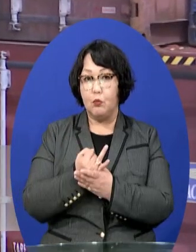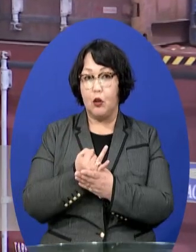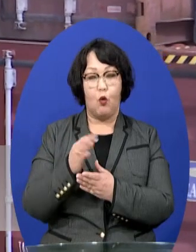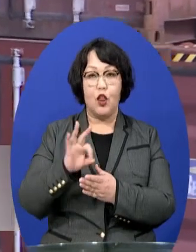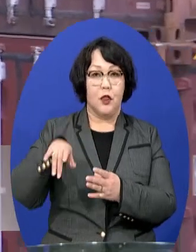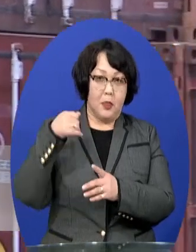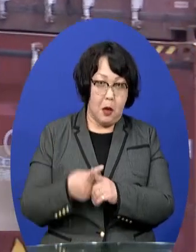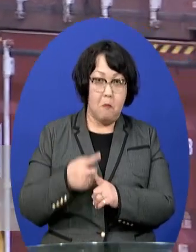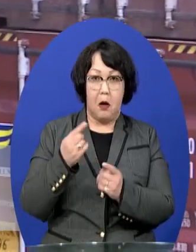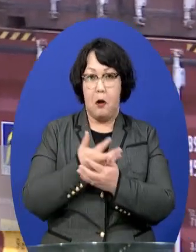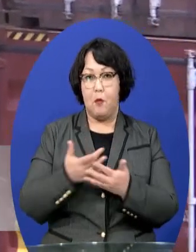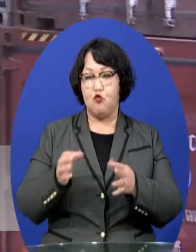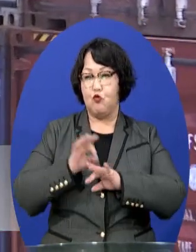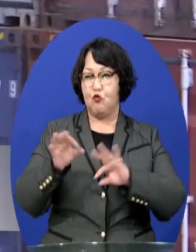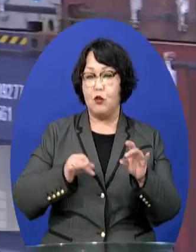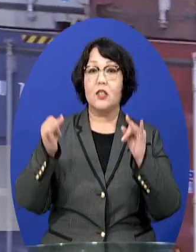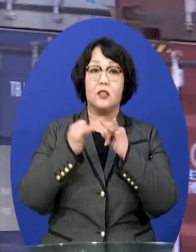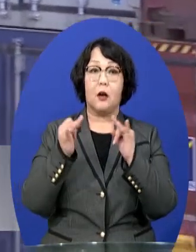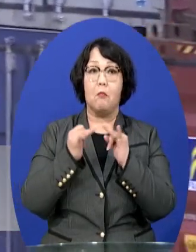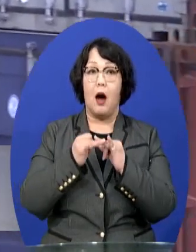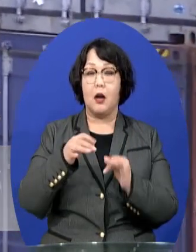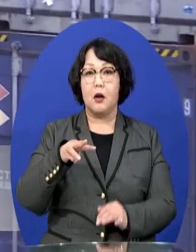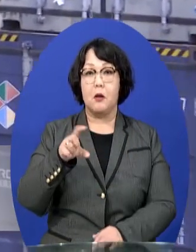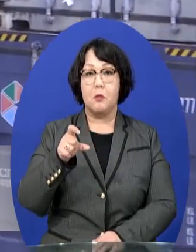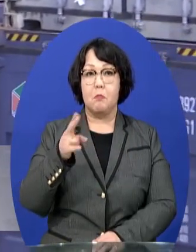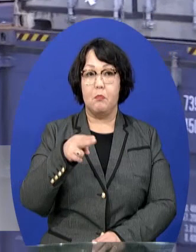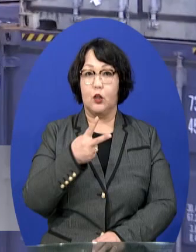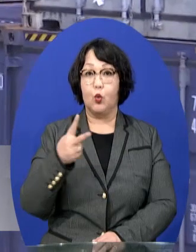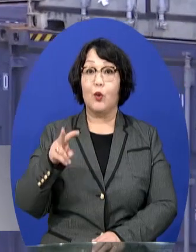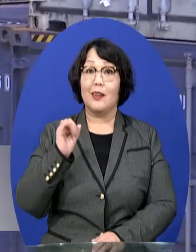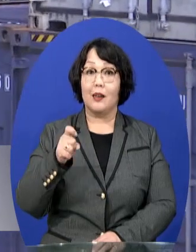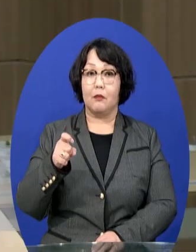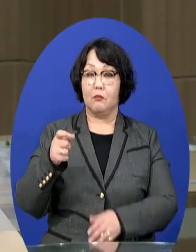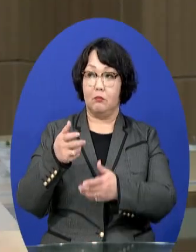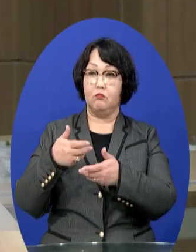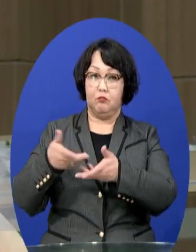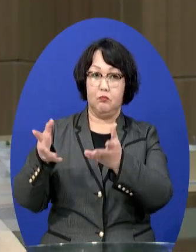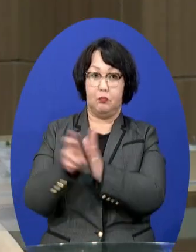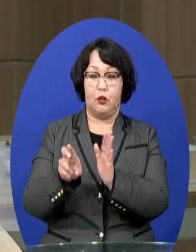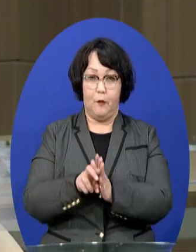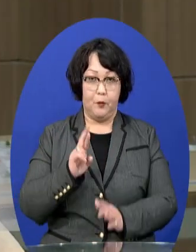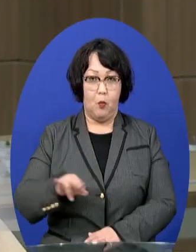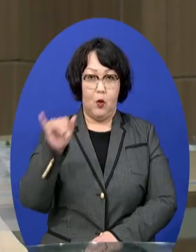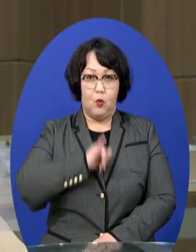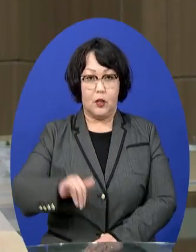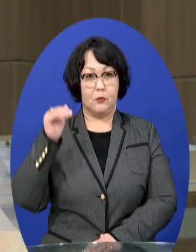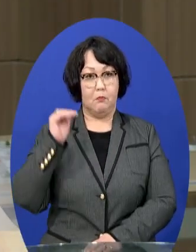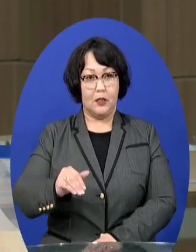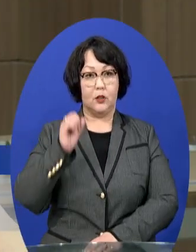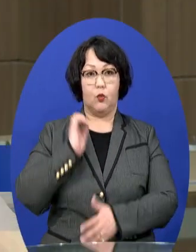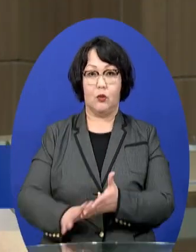бүх төрлийн бараагаа цахимаар мэдүүлэх боломжтой гэж гайлийн байгууллагаас мэдээллээ. одоо Япон улсаас импортлж байгаа автомашин бол